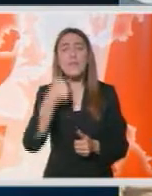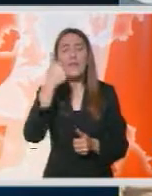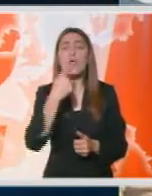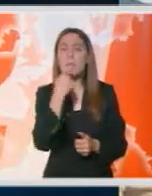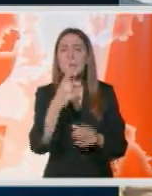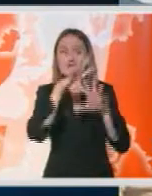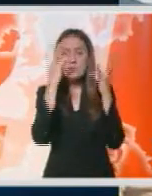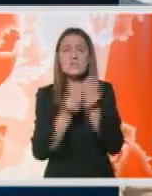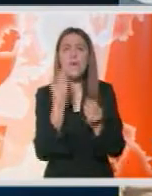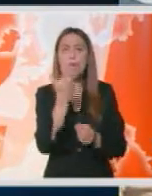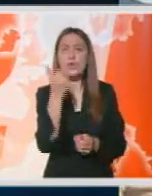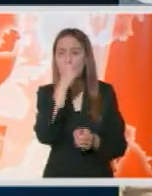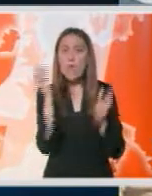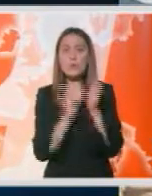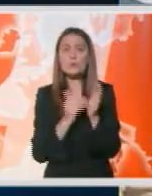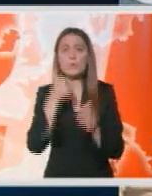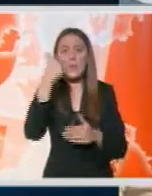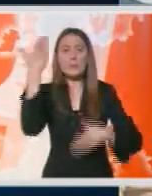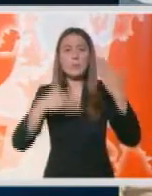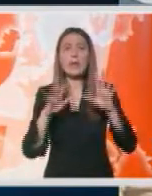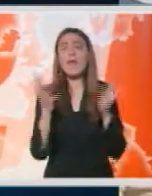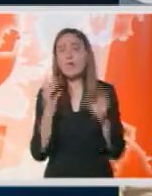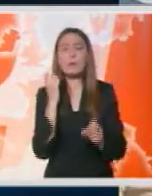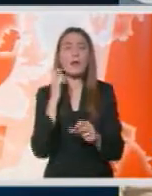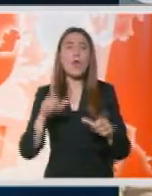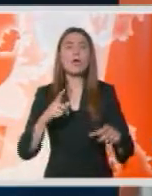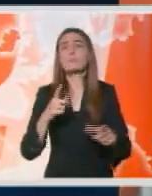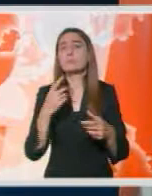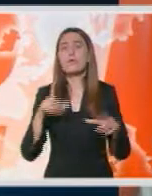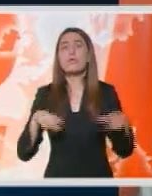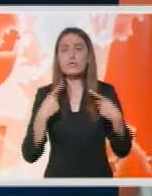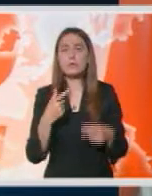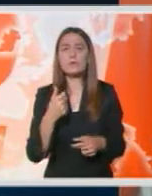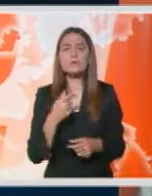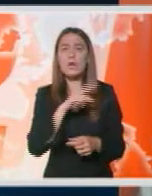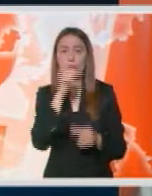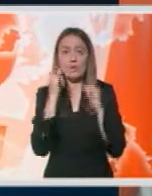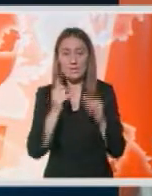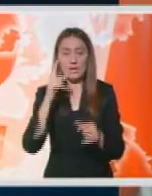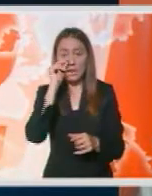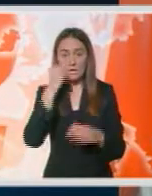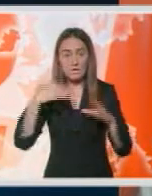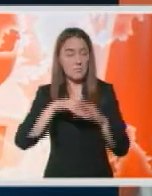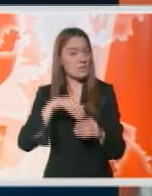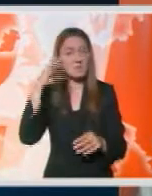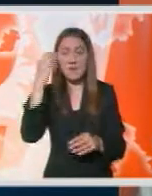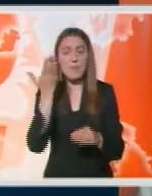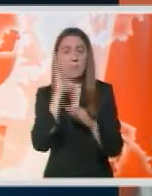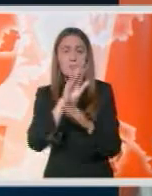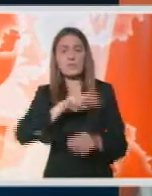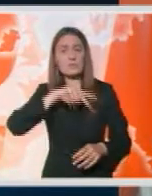rečju sve ono što je potrebno jednom gradu za normalno funkcionisanje. Do sada su se ljudi zapošljavali samo na osnovu pripadnosti stranci